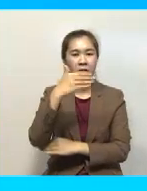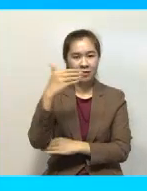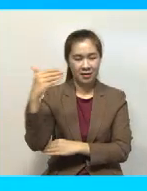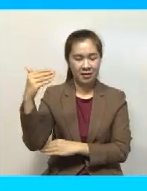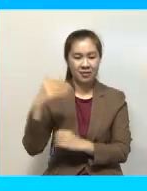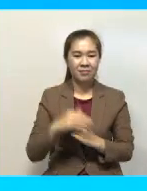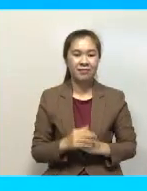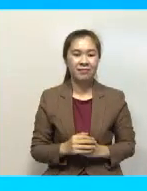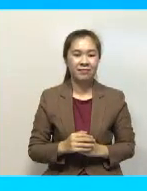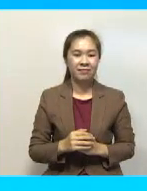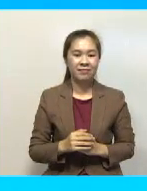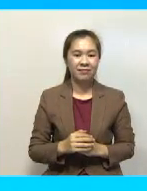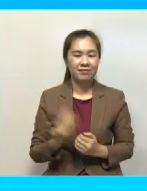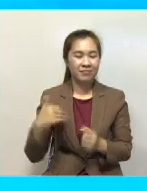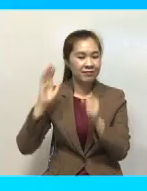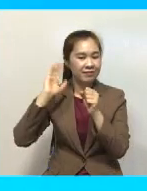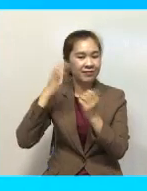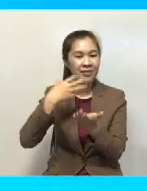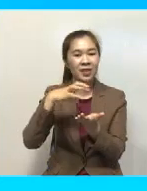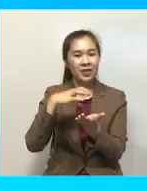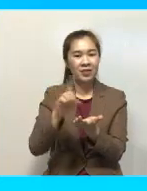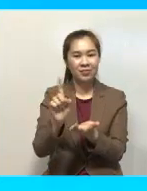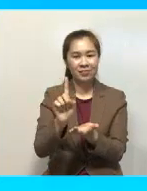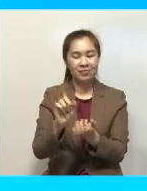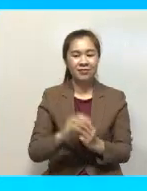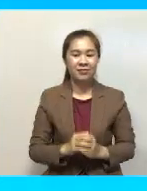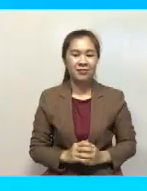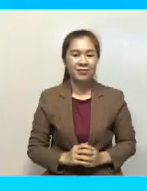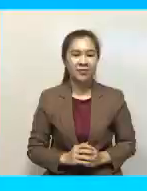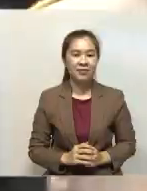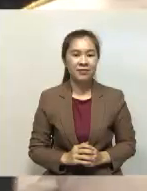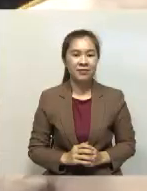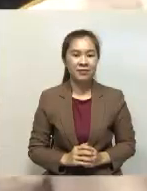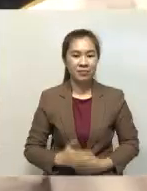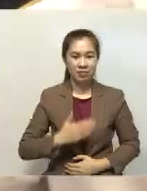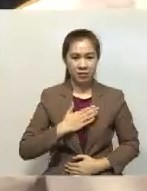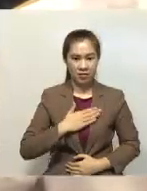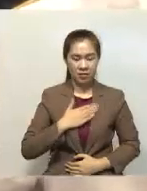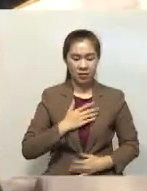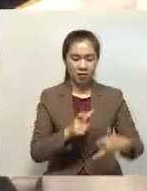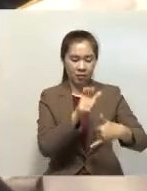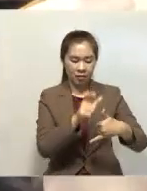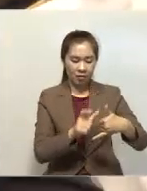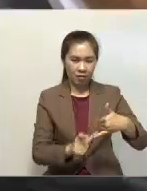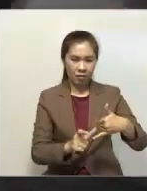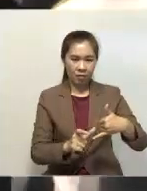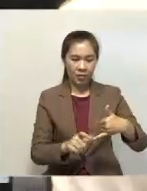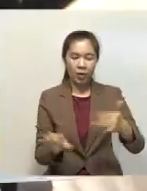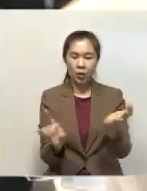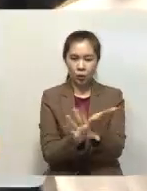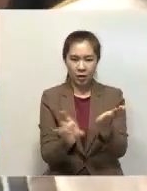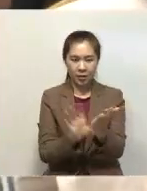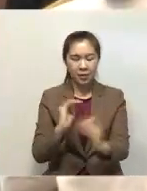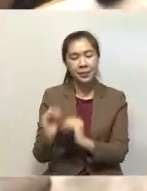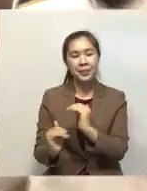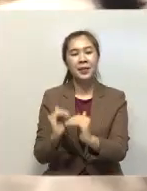ติค่ะฟังประเด็นนี้เพิ่มเติมนะคะจากพลโทขจรฤทธิ์ค่ะ เราเป็นการสร้างคนฮะสร้างคนที่มีคุณภาพ